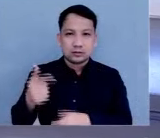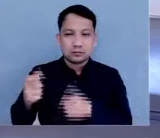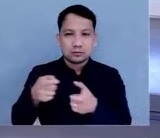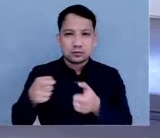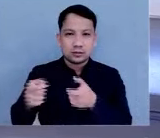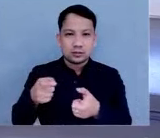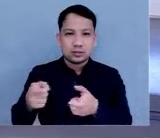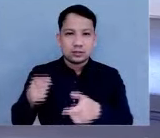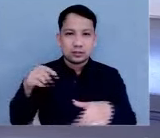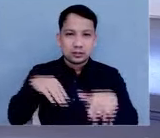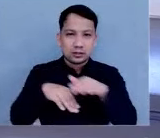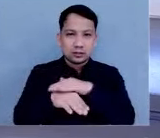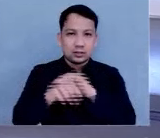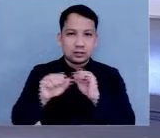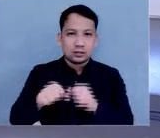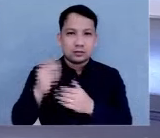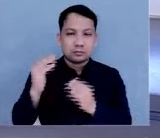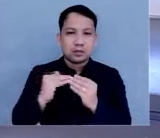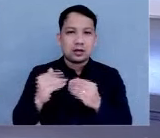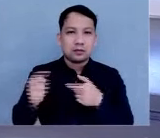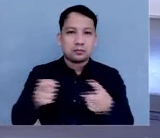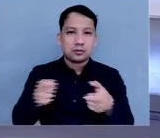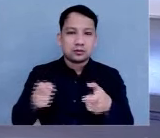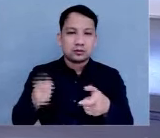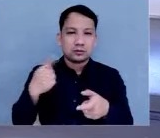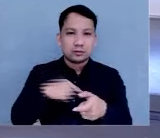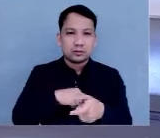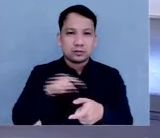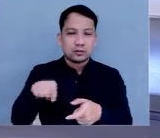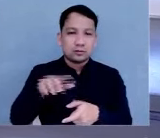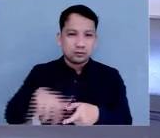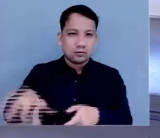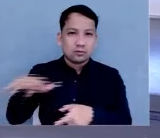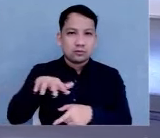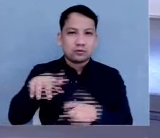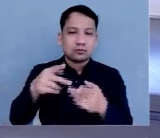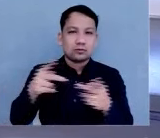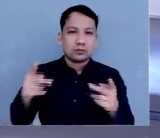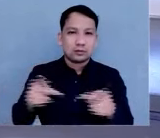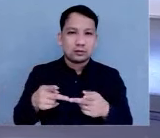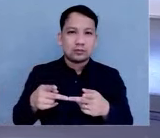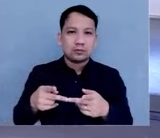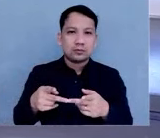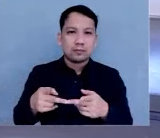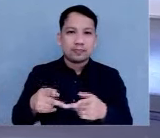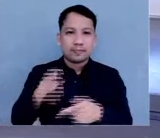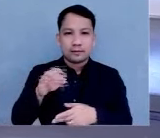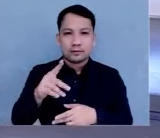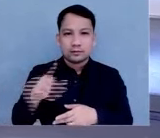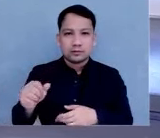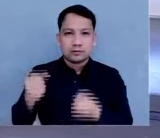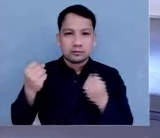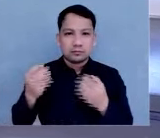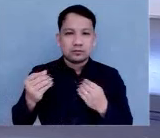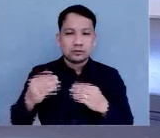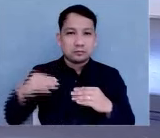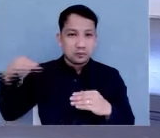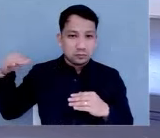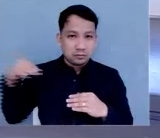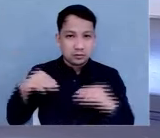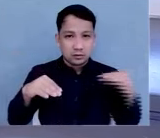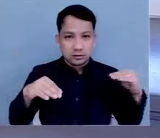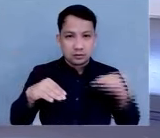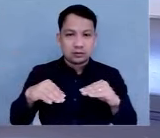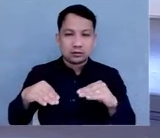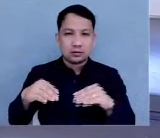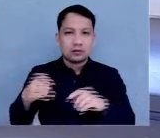entrance ng Scarborough Shoal, siya na rin po ang may control sa buong bahura. Pero sa Escoda Shoal naman, marami pong daluyan kaya't mahirap